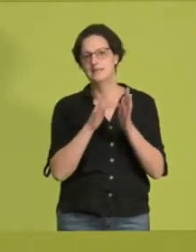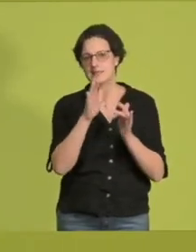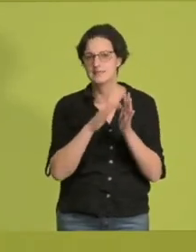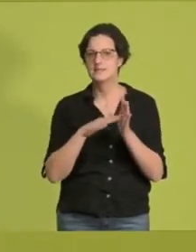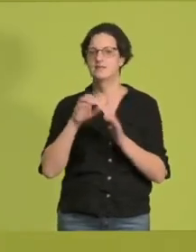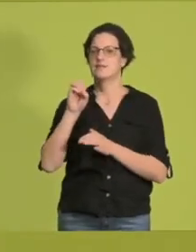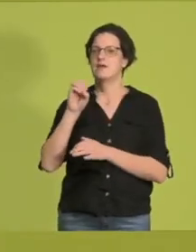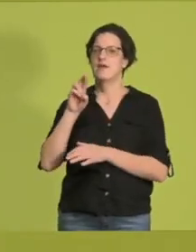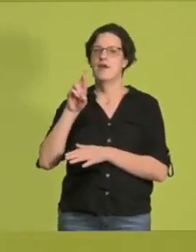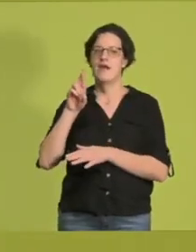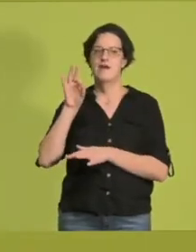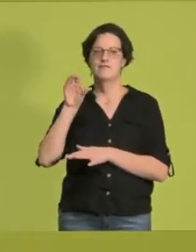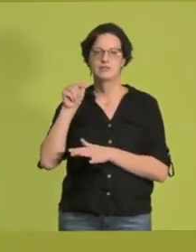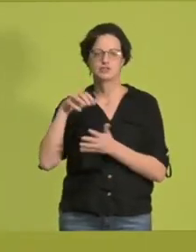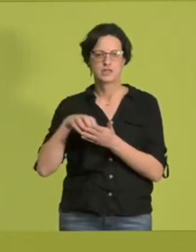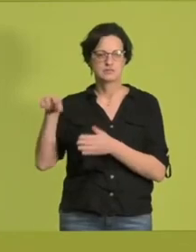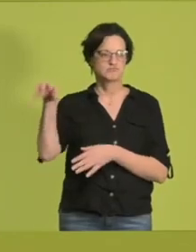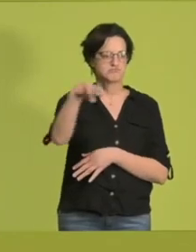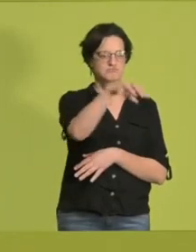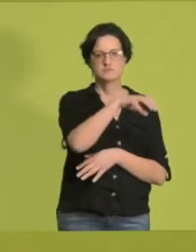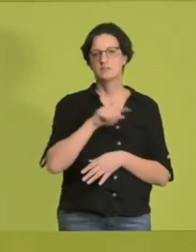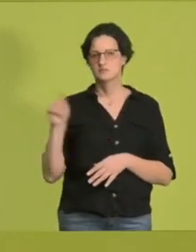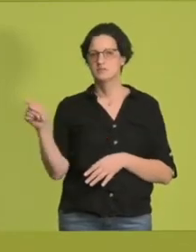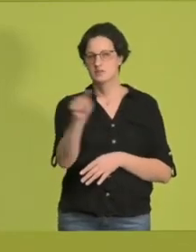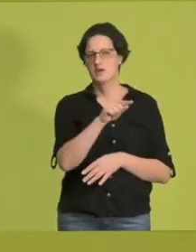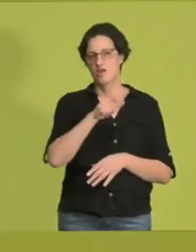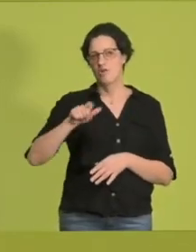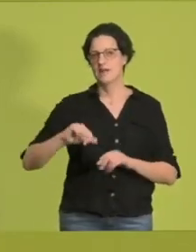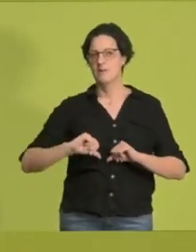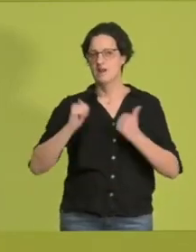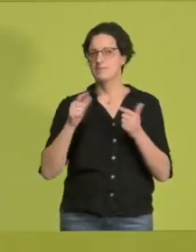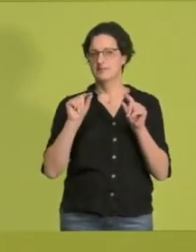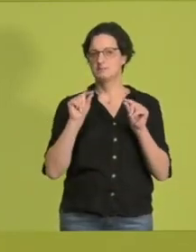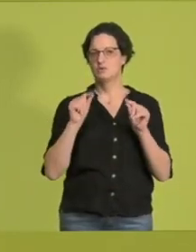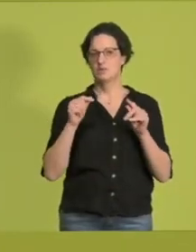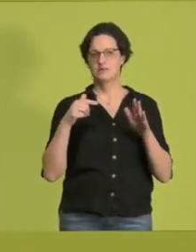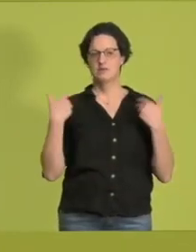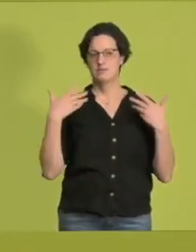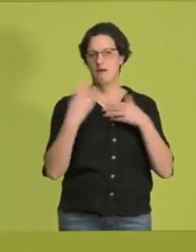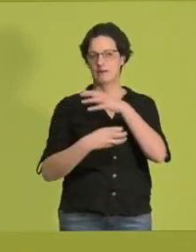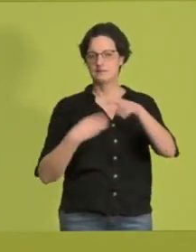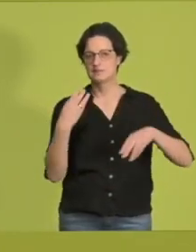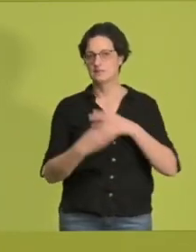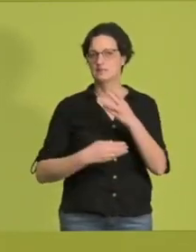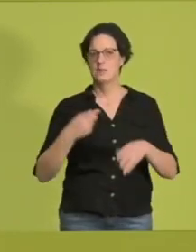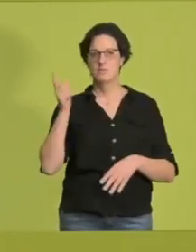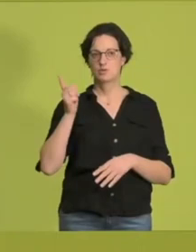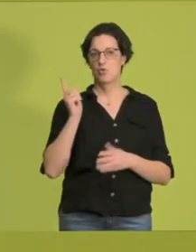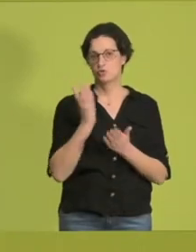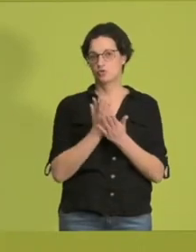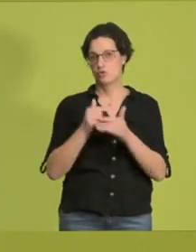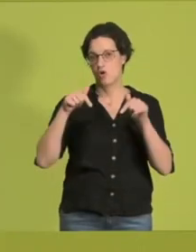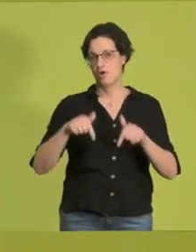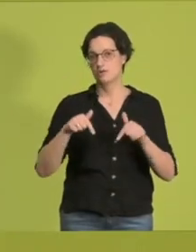orten haben erlebt was die klimakrise konkret bedeutet sie bedroht schon heute unser leben und noch viel